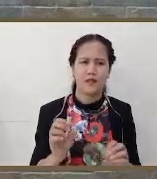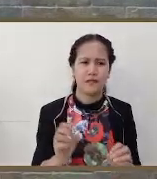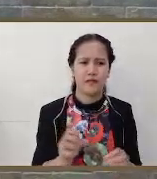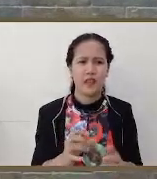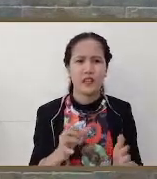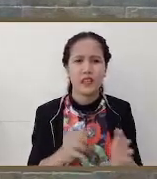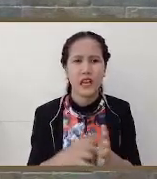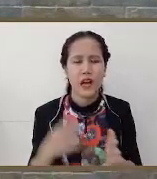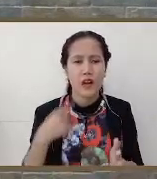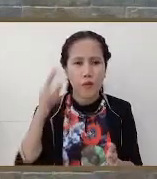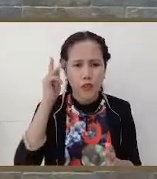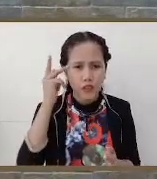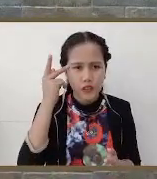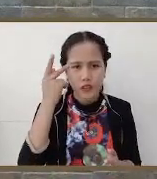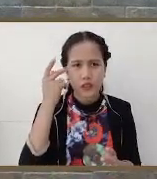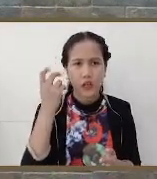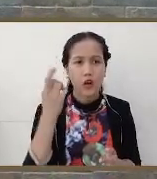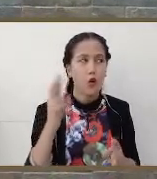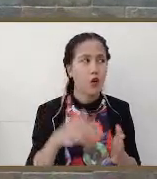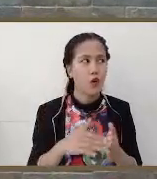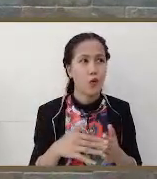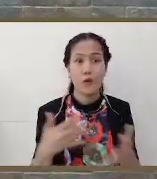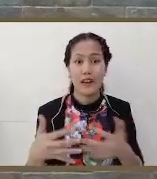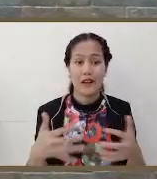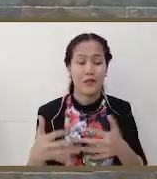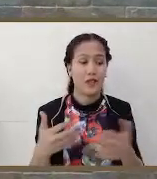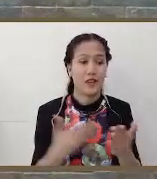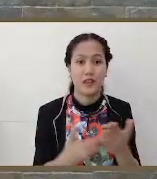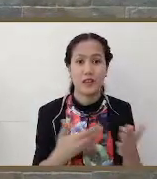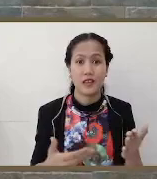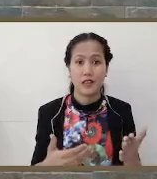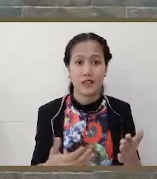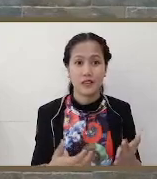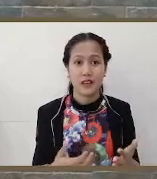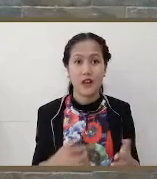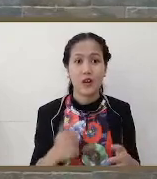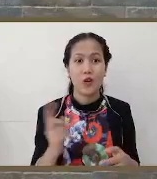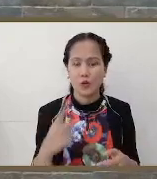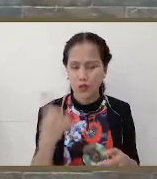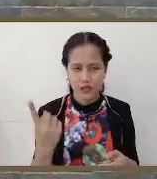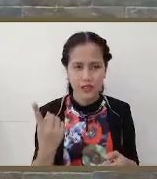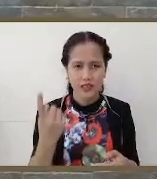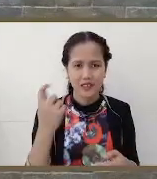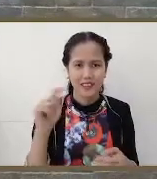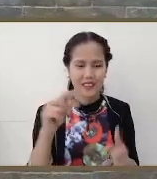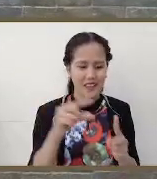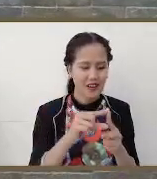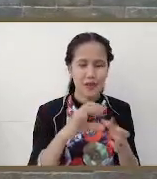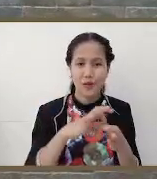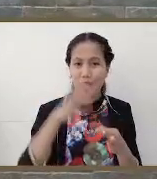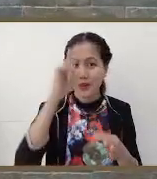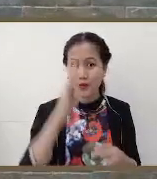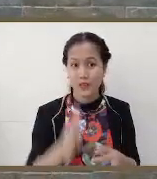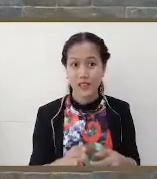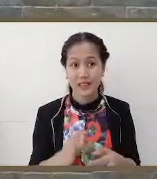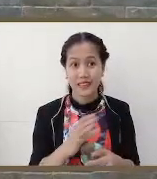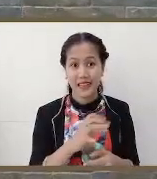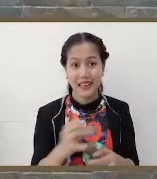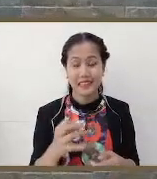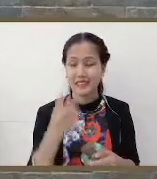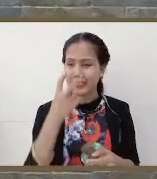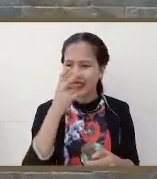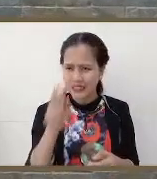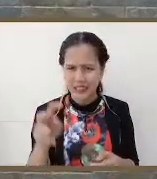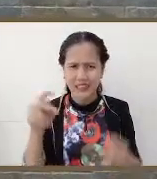anumang mansa ng kung ano-anong bagay. Plainly, it's all about the glory of God. And it's being manifested in our